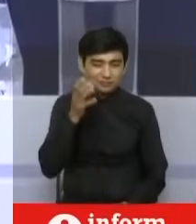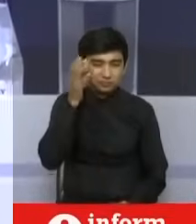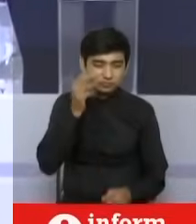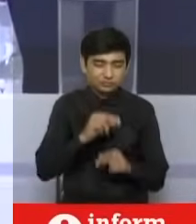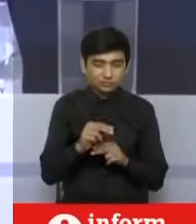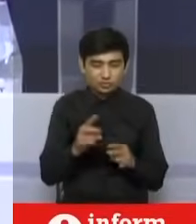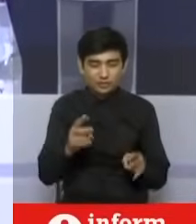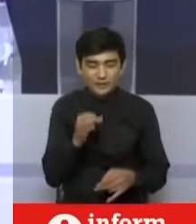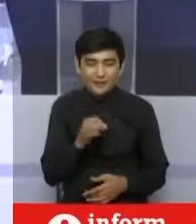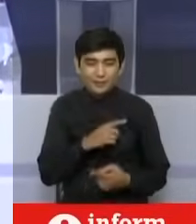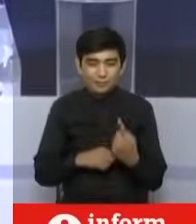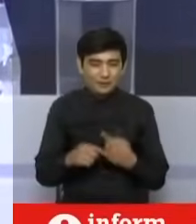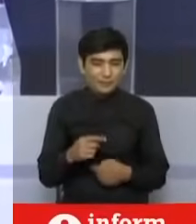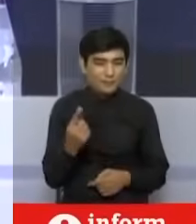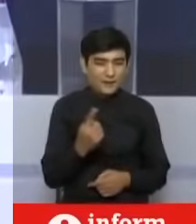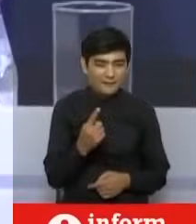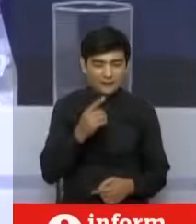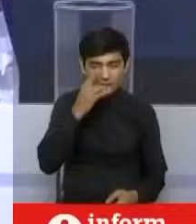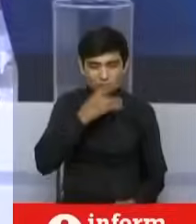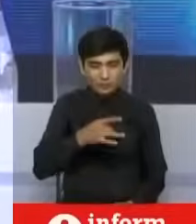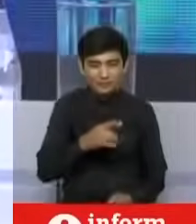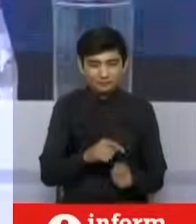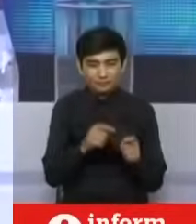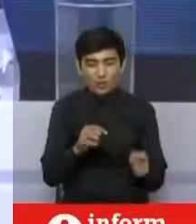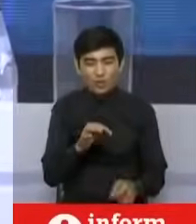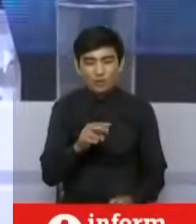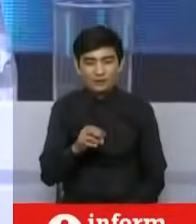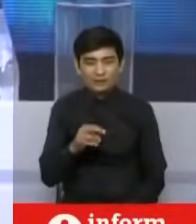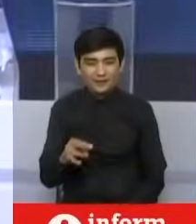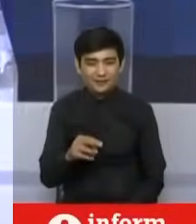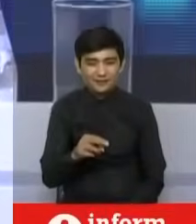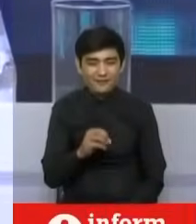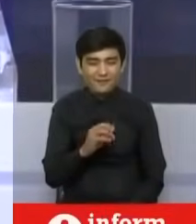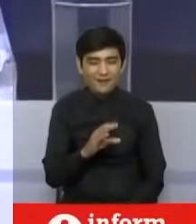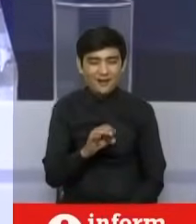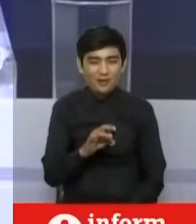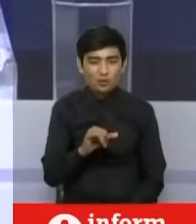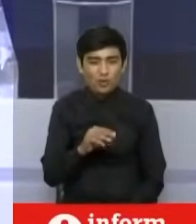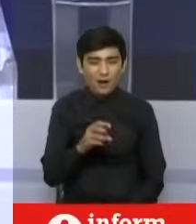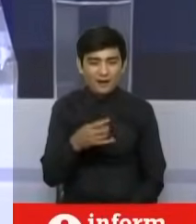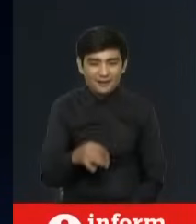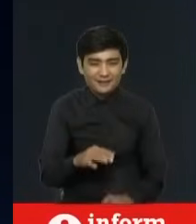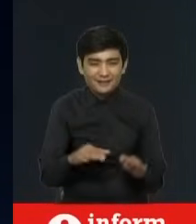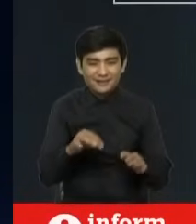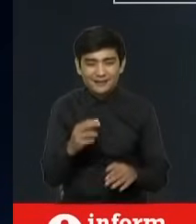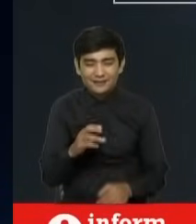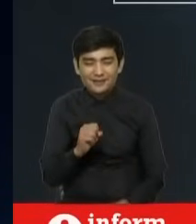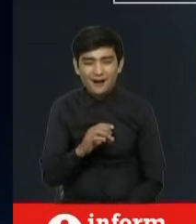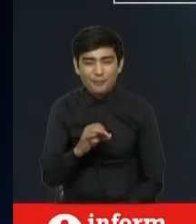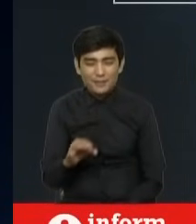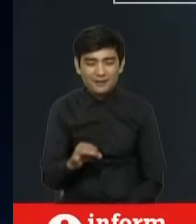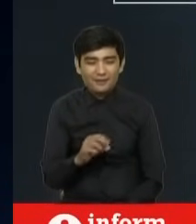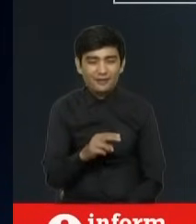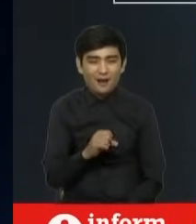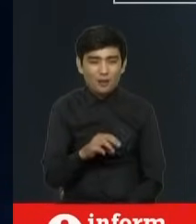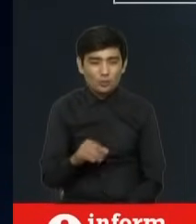рад сообщить, что мы первыми в республике запустили онлайн-платформу «Виртуальный детский сад Сабидамо». В